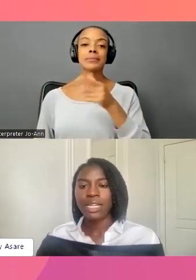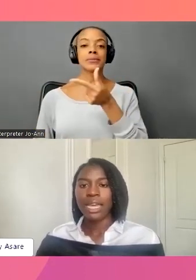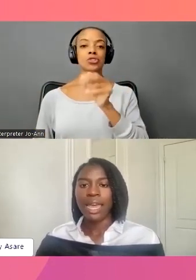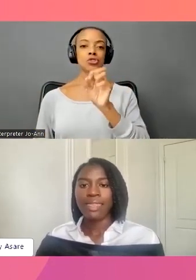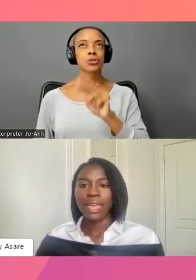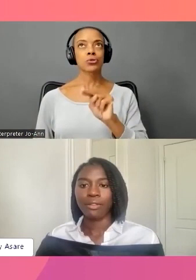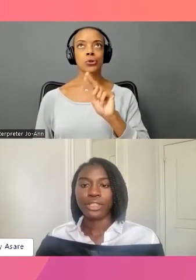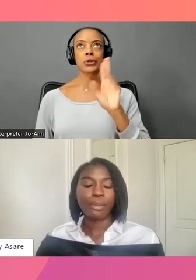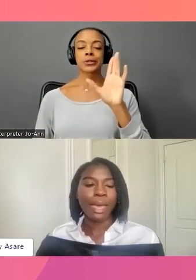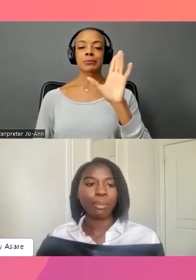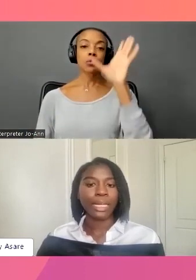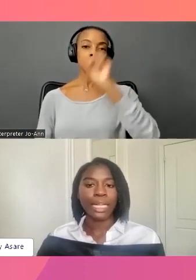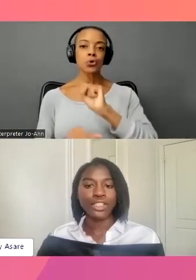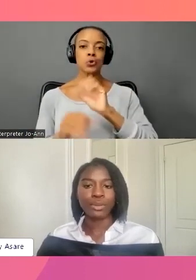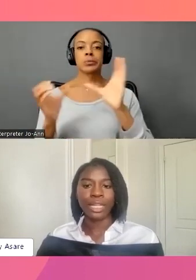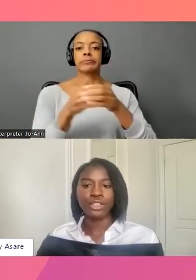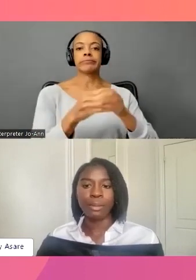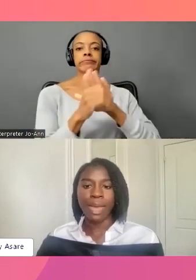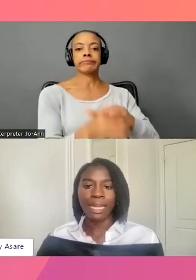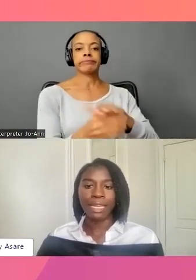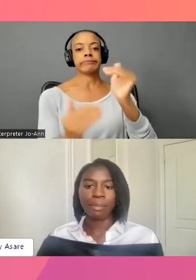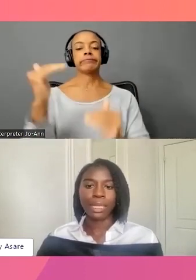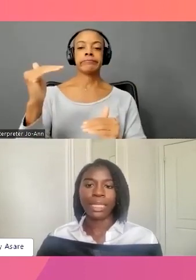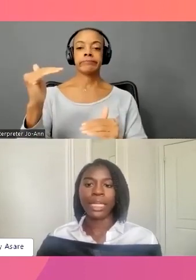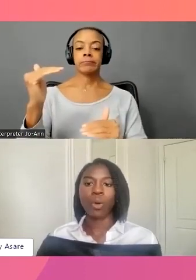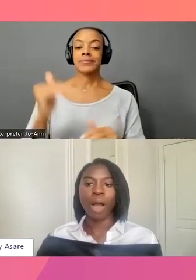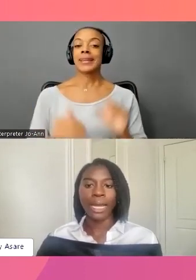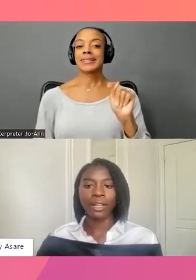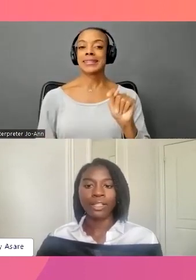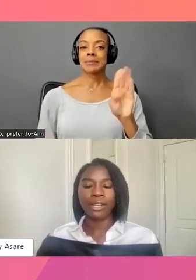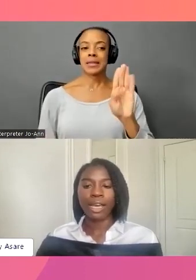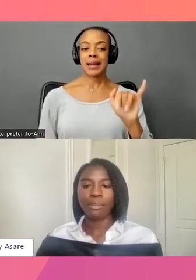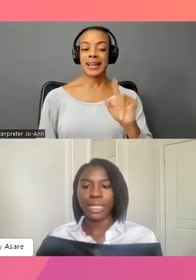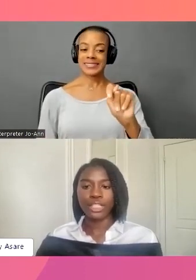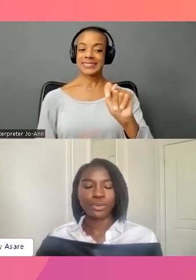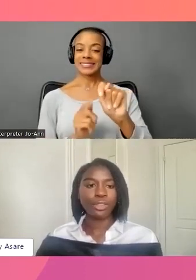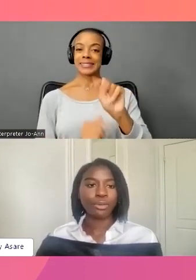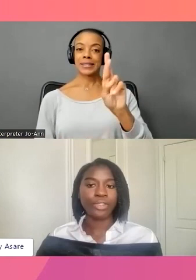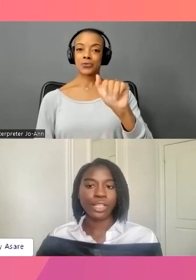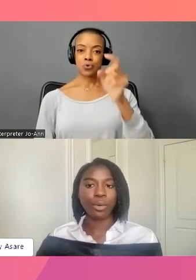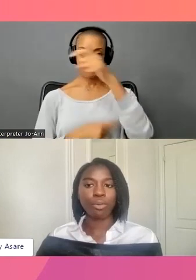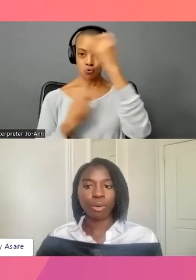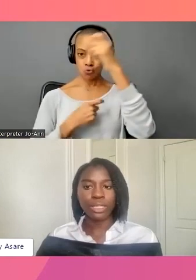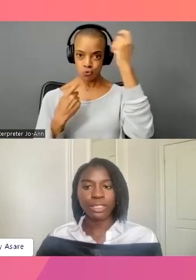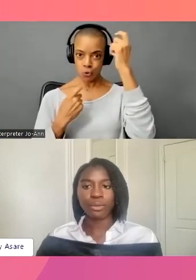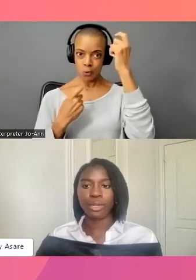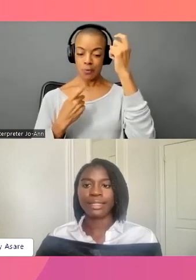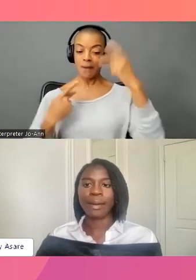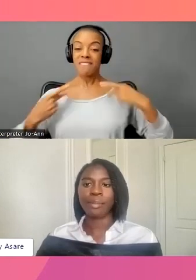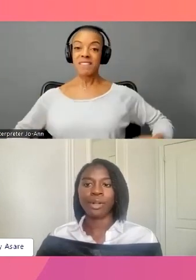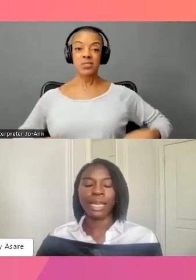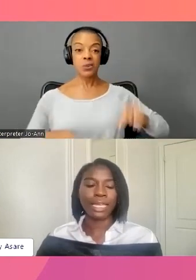et non pas simplement une violence fondée sur le sexe. Et le traumatisme cérébral ou crânien, c'est une